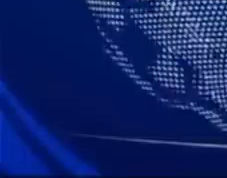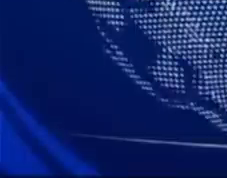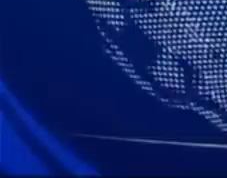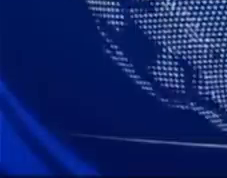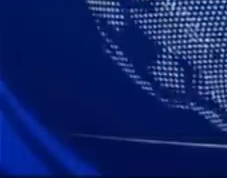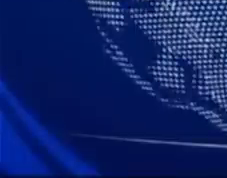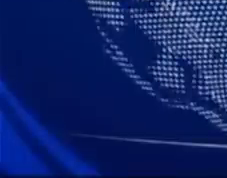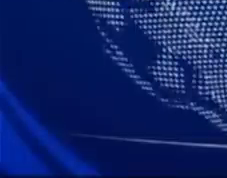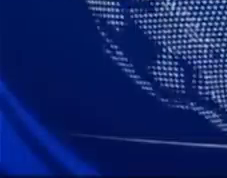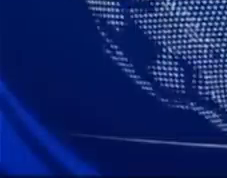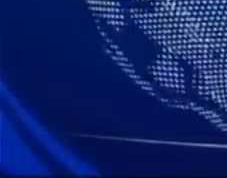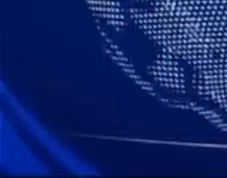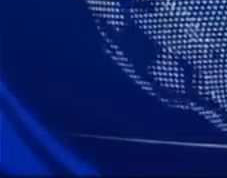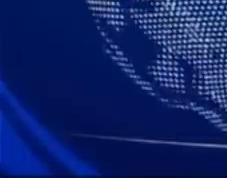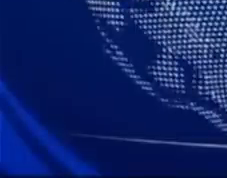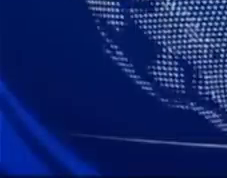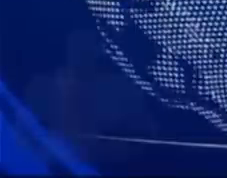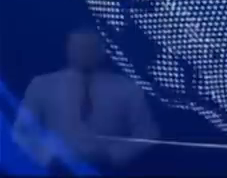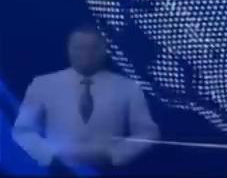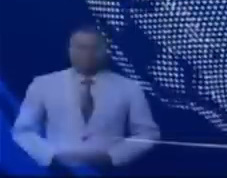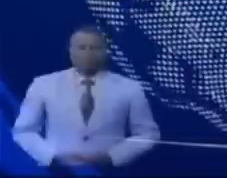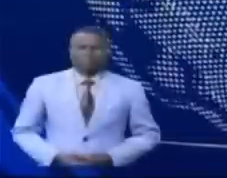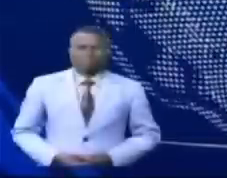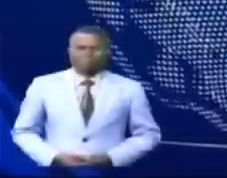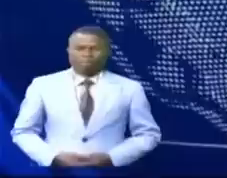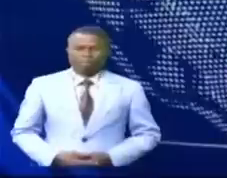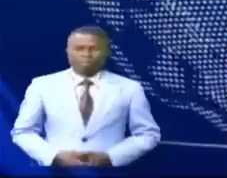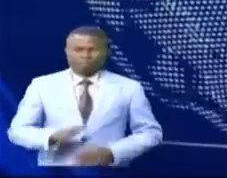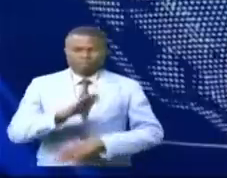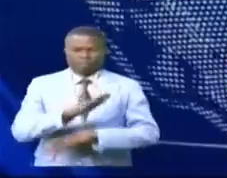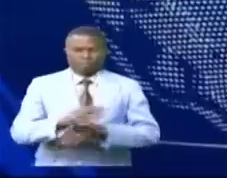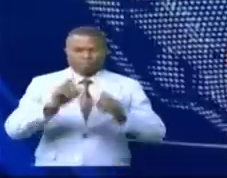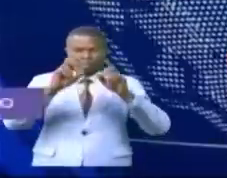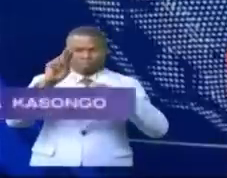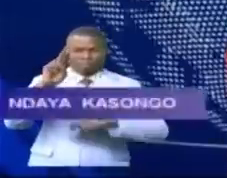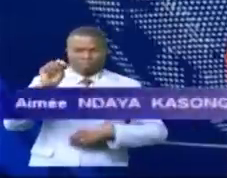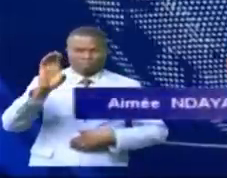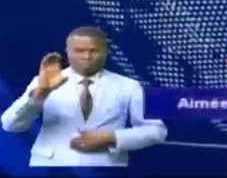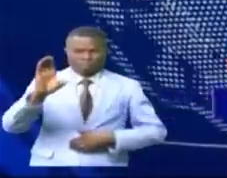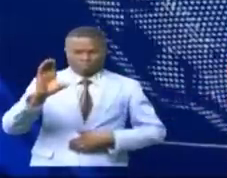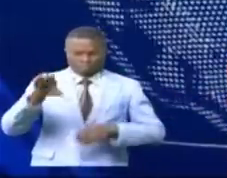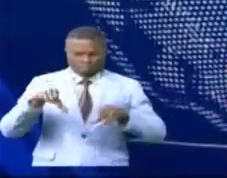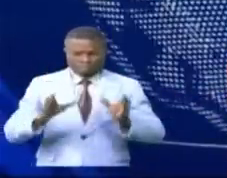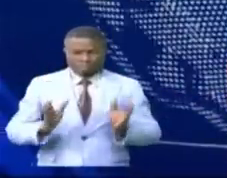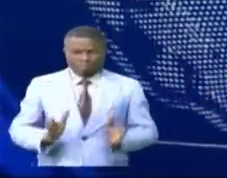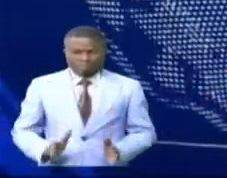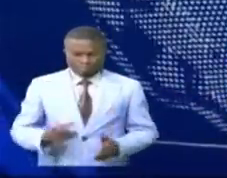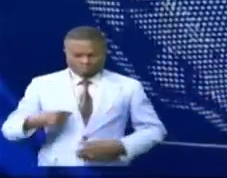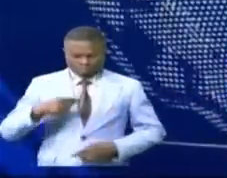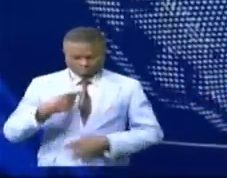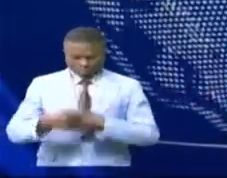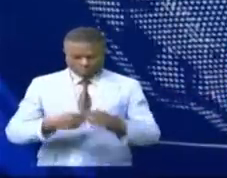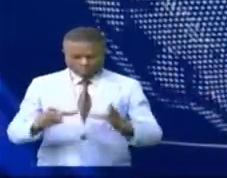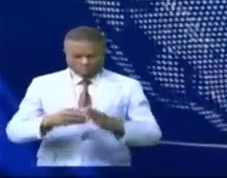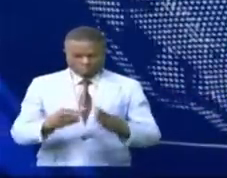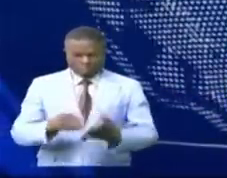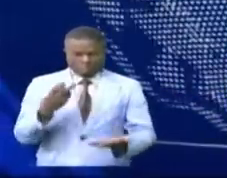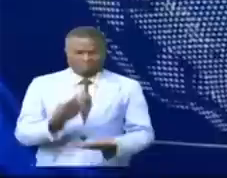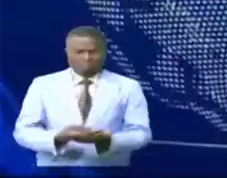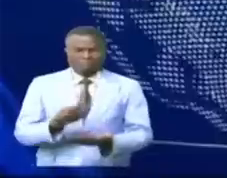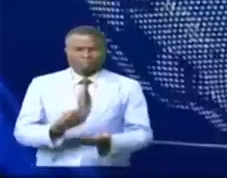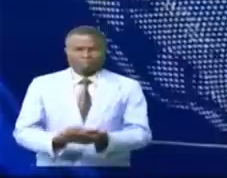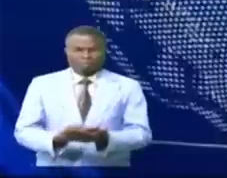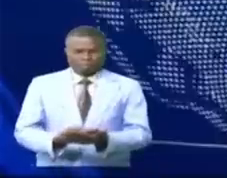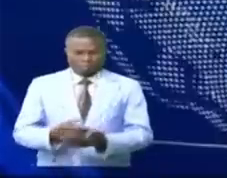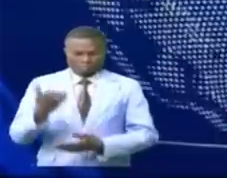Mesdames et messieurs, bonjour et bienvenue à cette grande édition de la mi-journée sur la radio-télévision nationale congolaise que nous ouvrons par les sports.